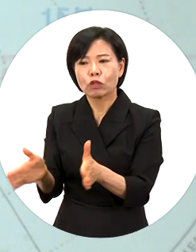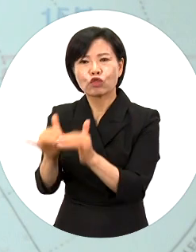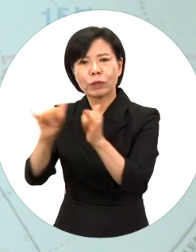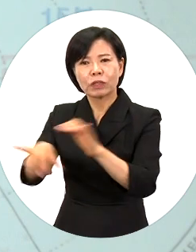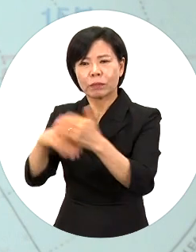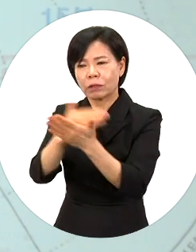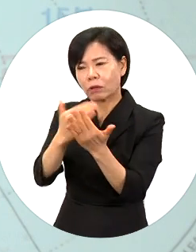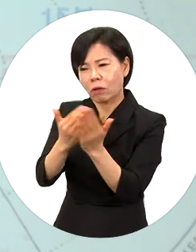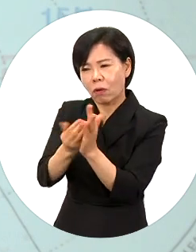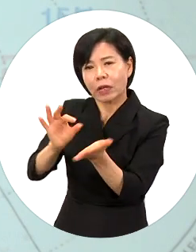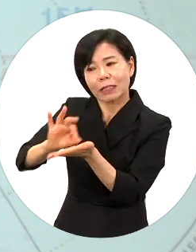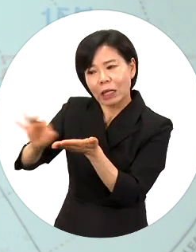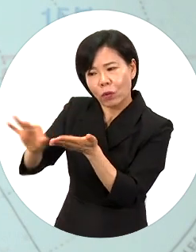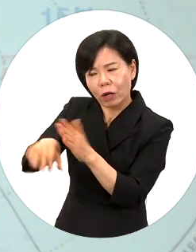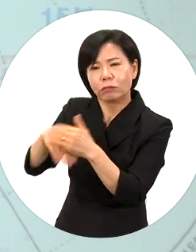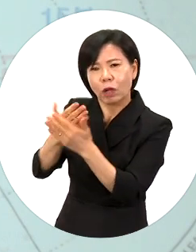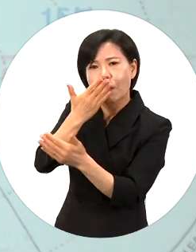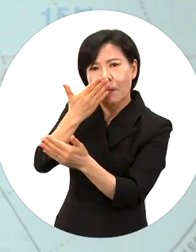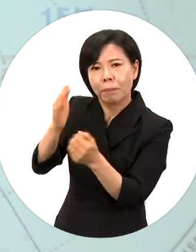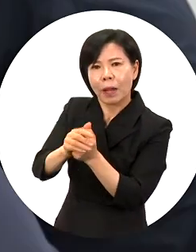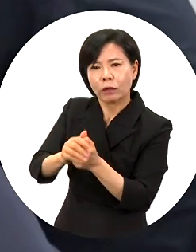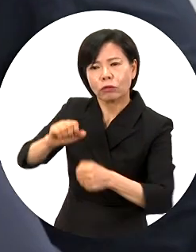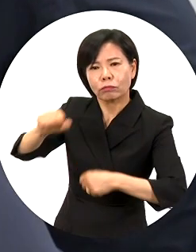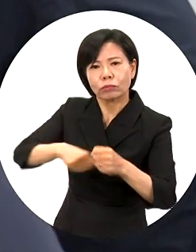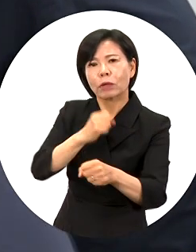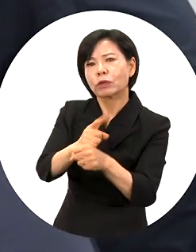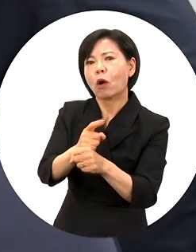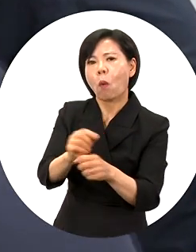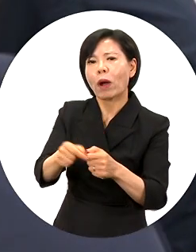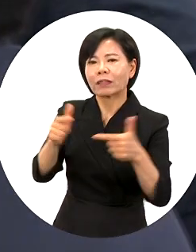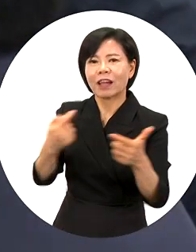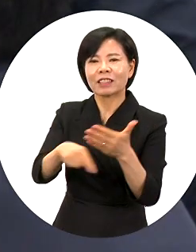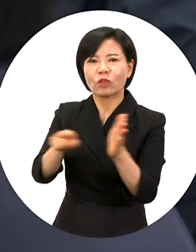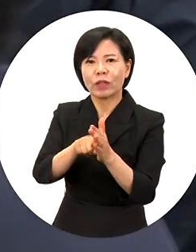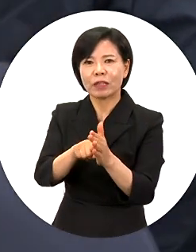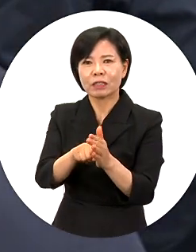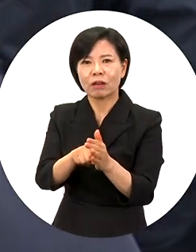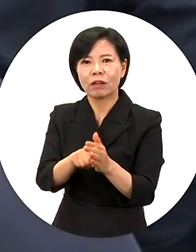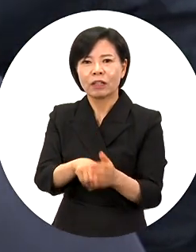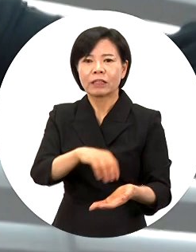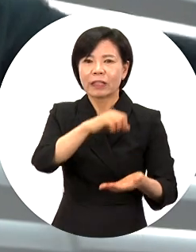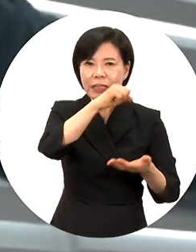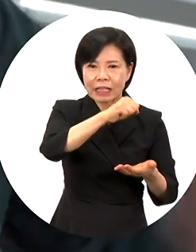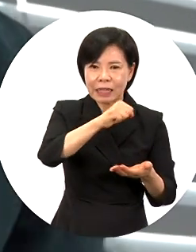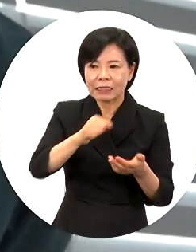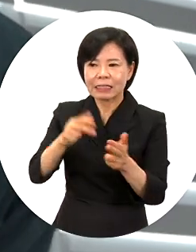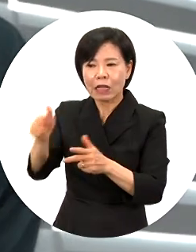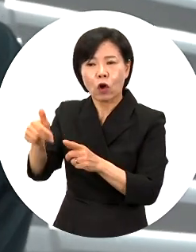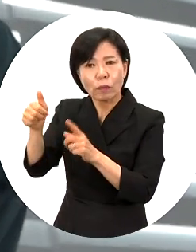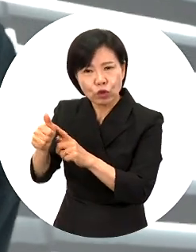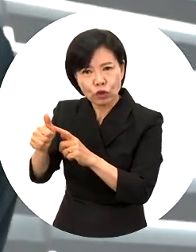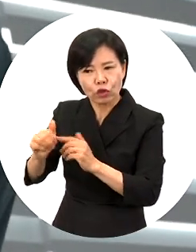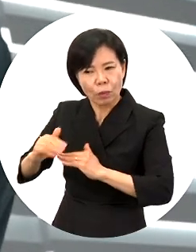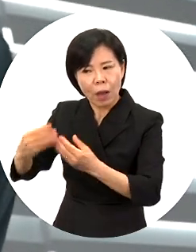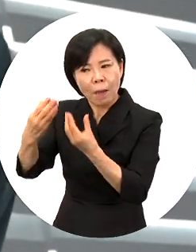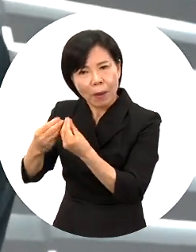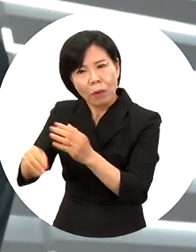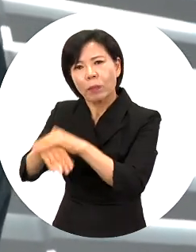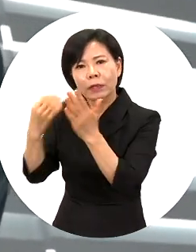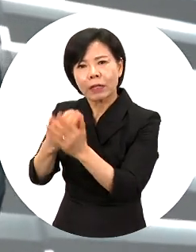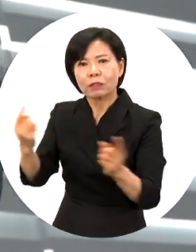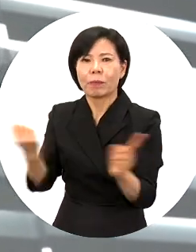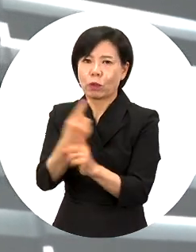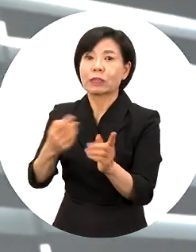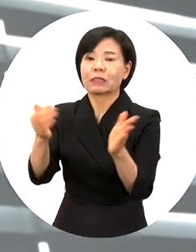사업은 주민들의 다양한 수요를 반영하고 자율성을 확대하기 위해 보조율과 사업 주체, 추진 체계